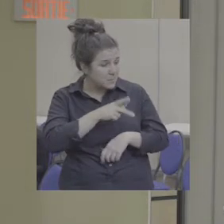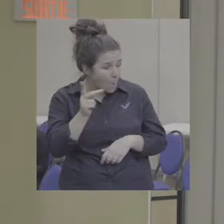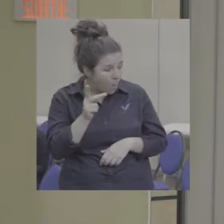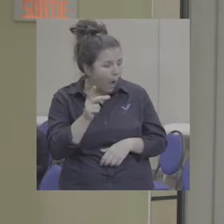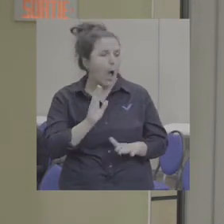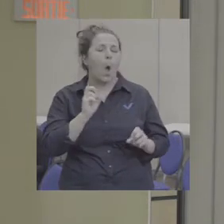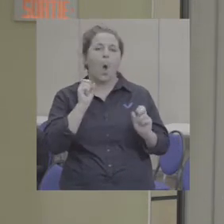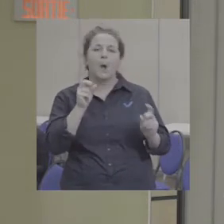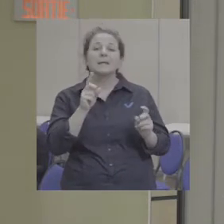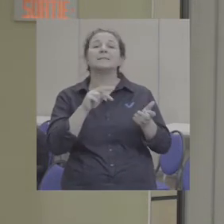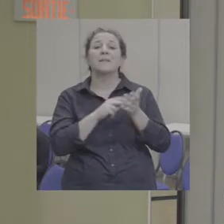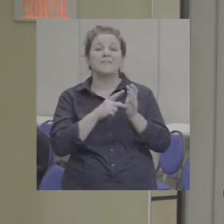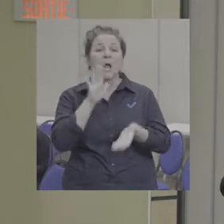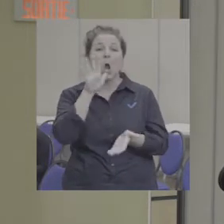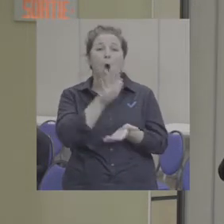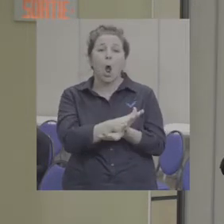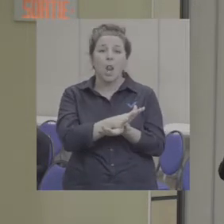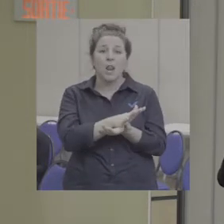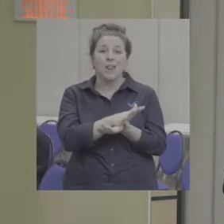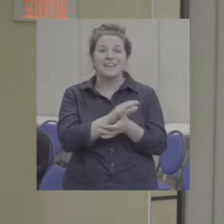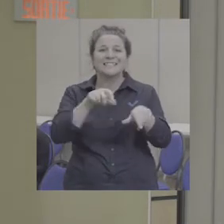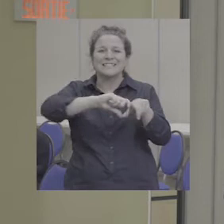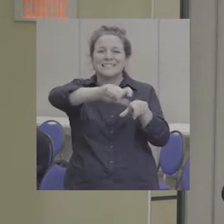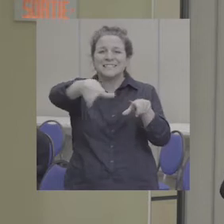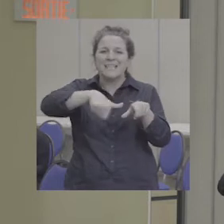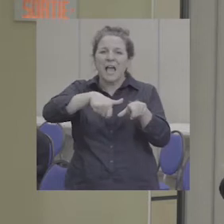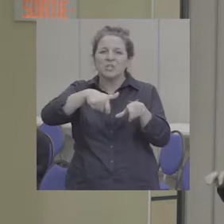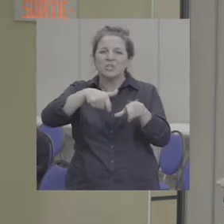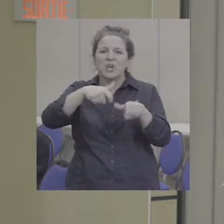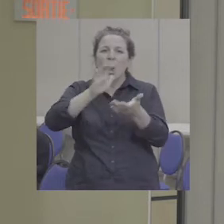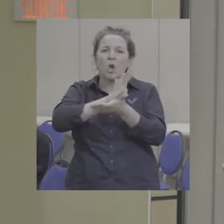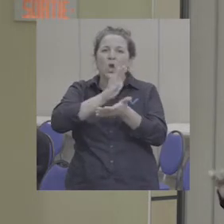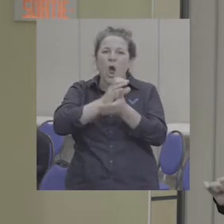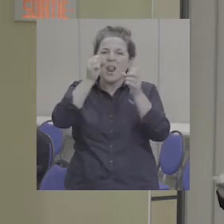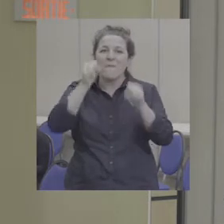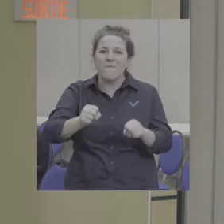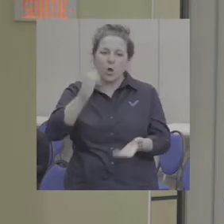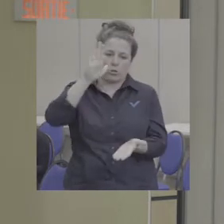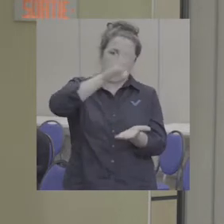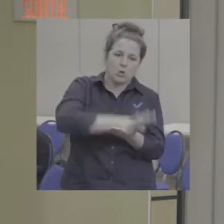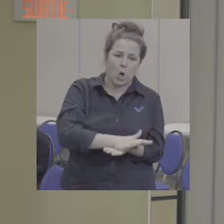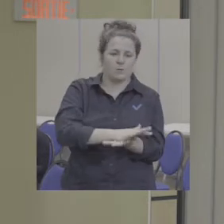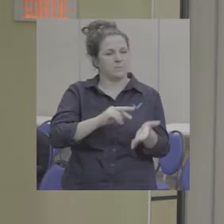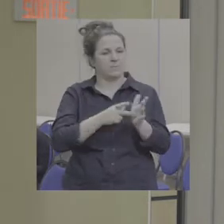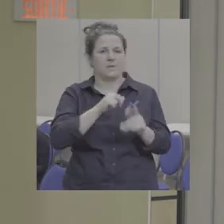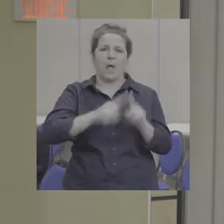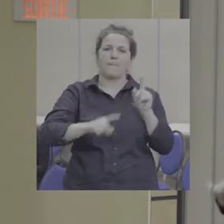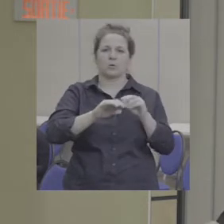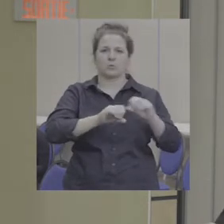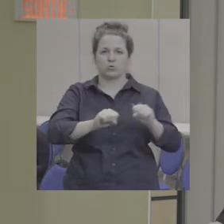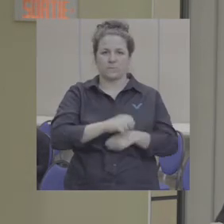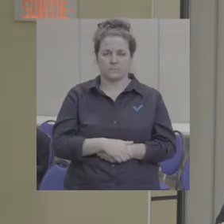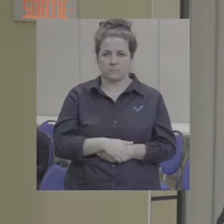coller le siège élévateur avec la colle forte, comme ça, il ne bougera